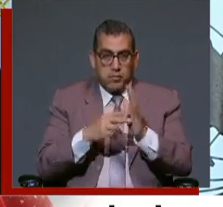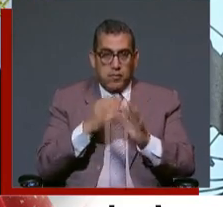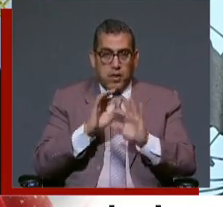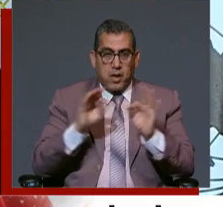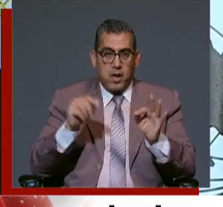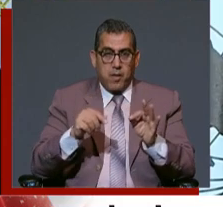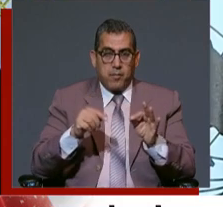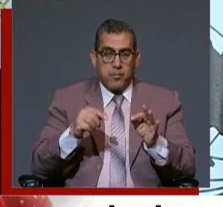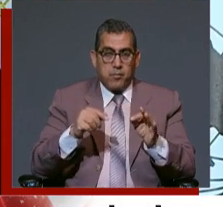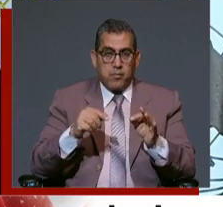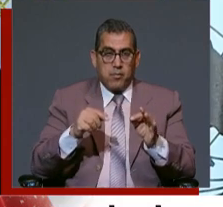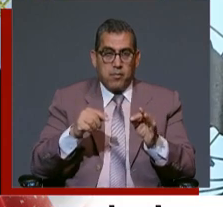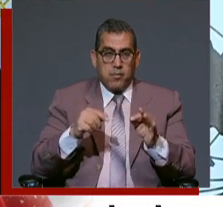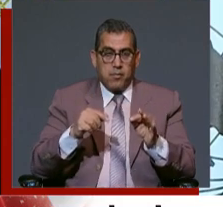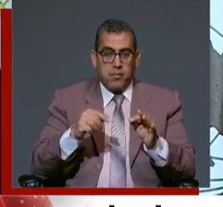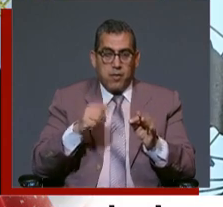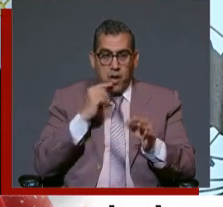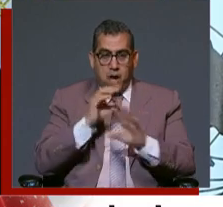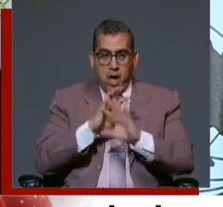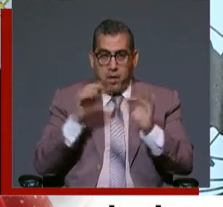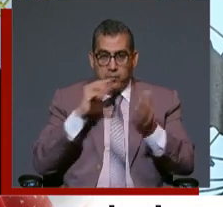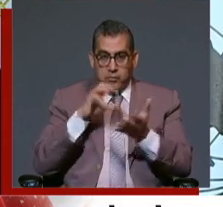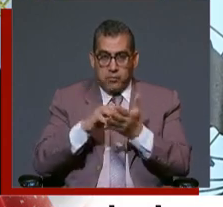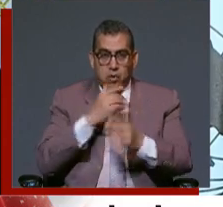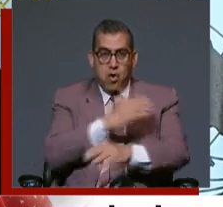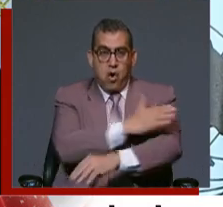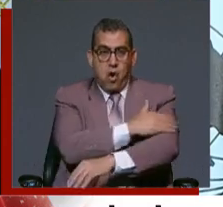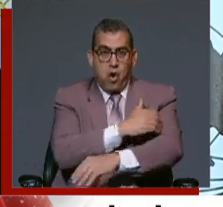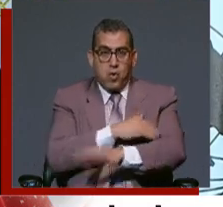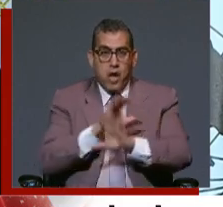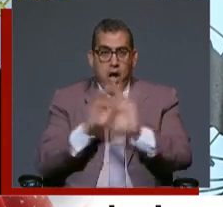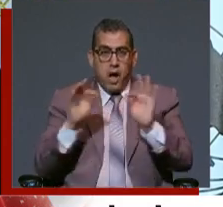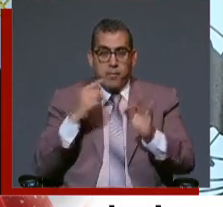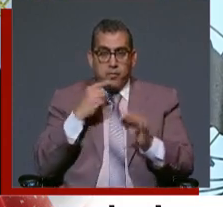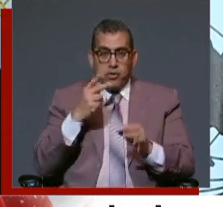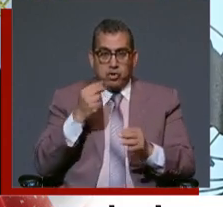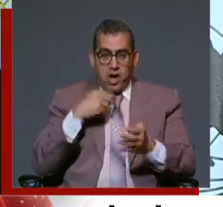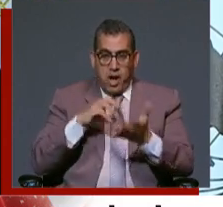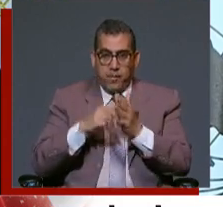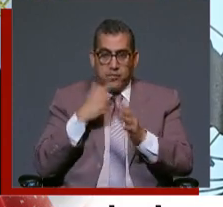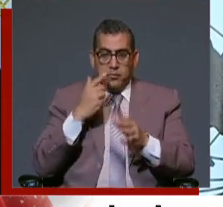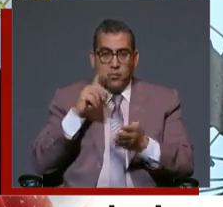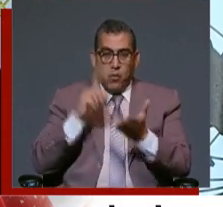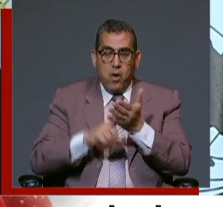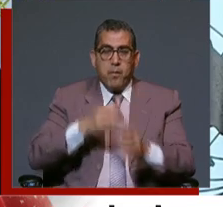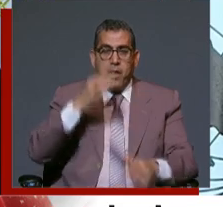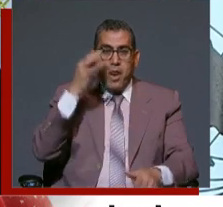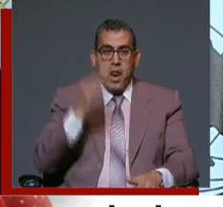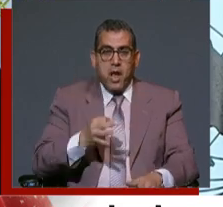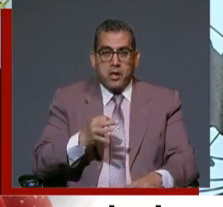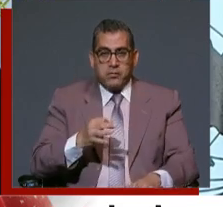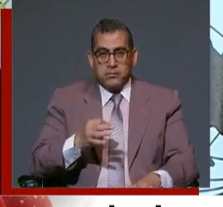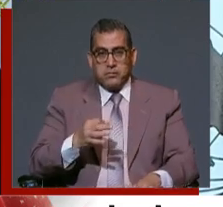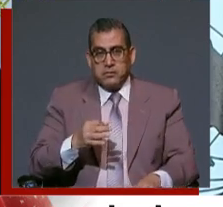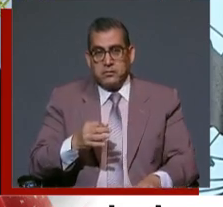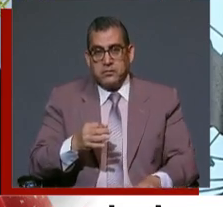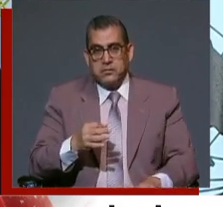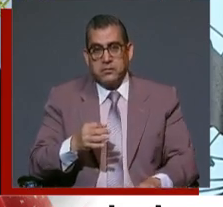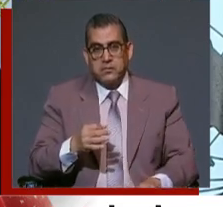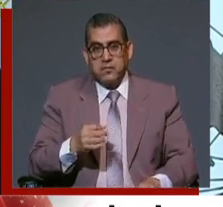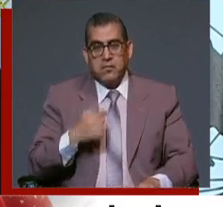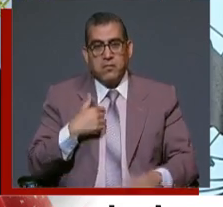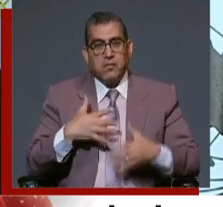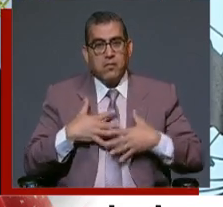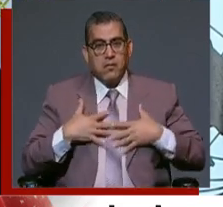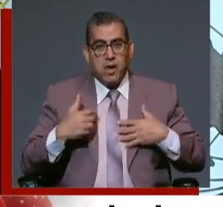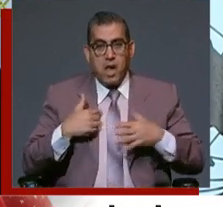الاتحاد الأفريقي كعضو كامل العضوية لمجموعة الـ20 أمر ضروري، وأنا أعرب عن